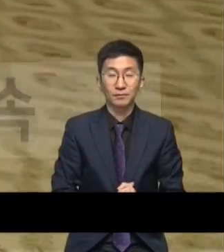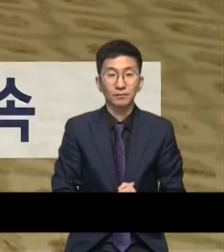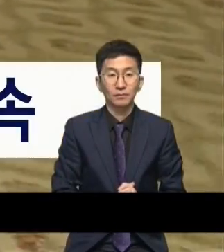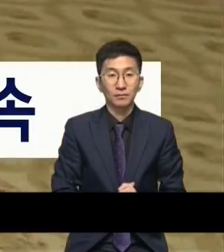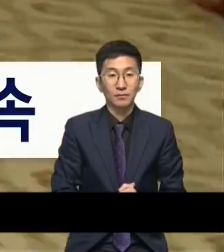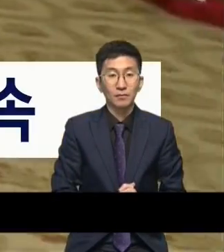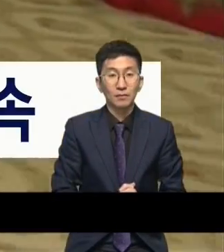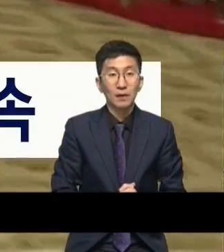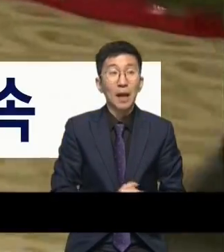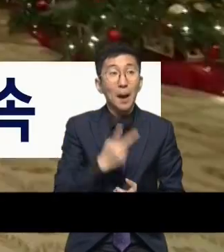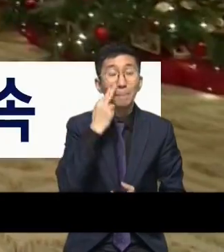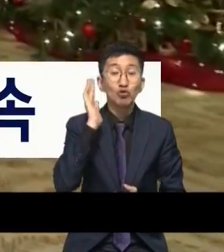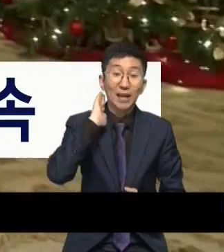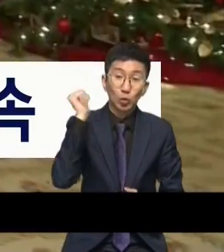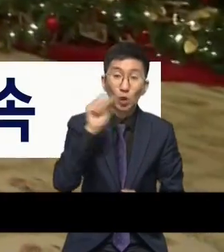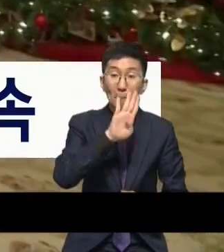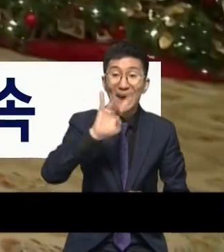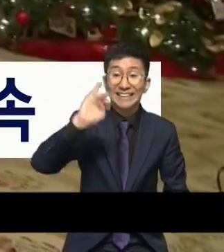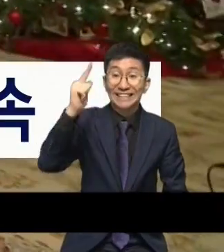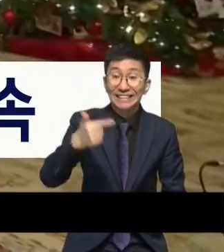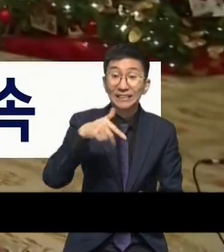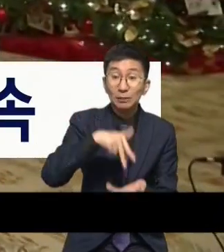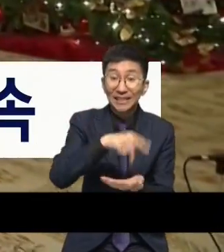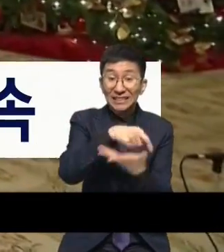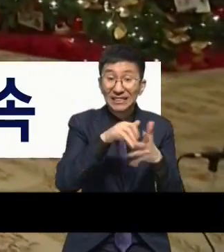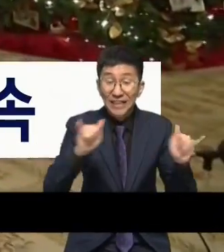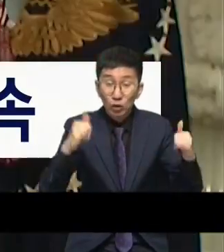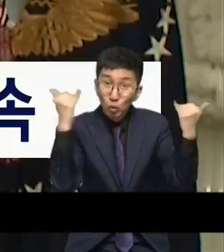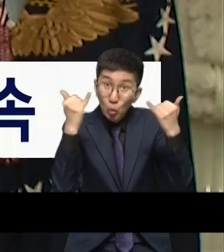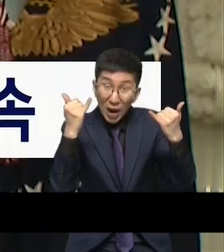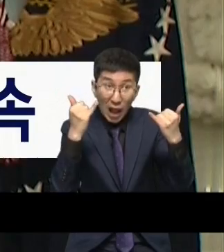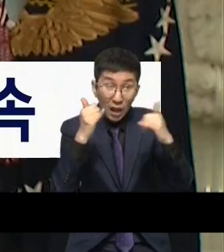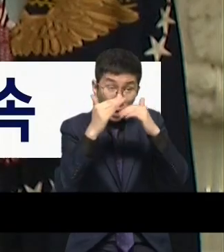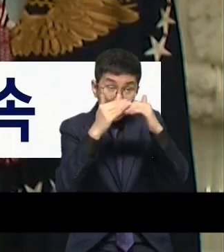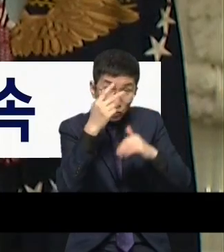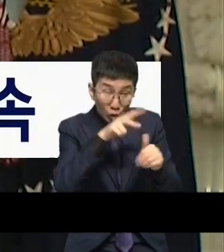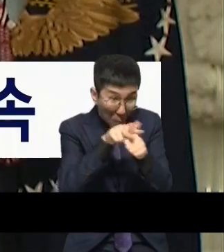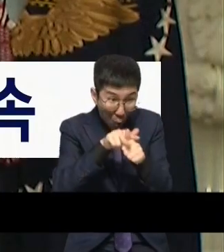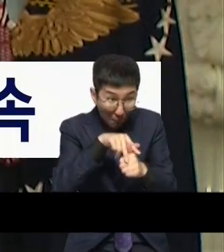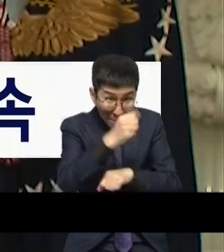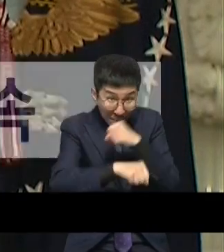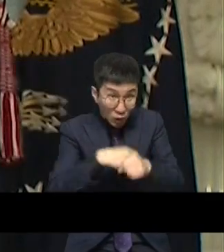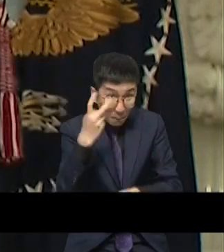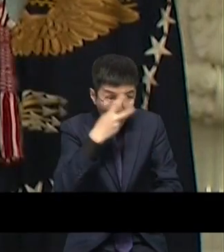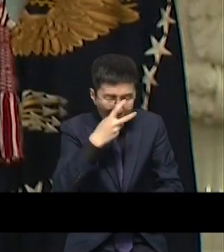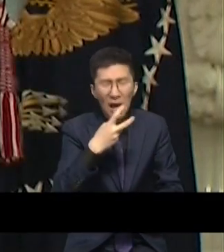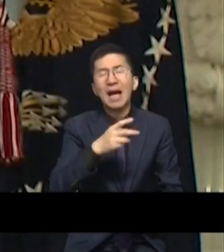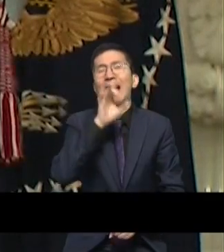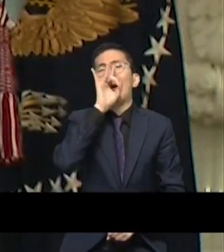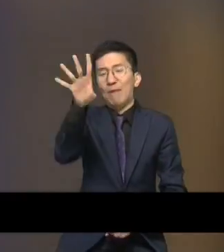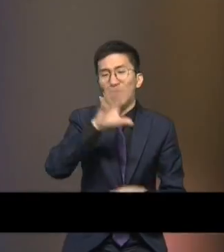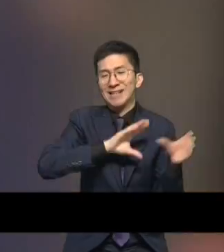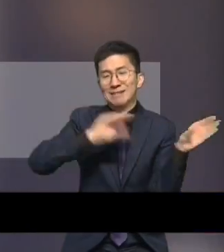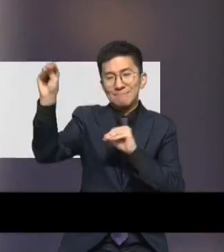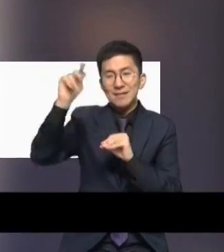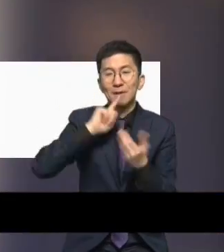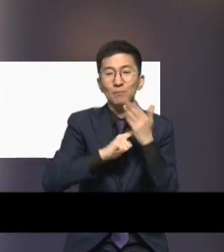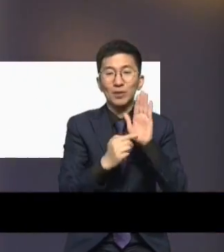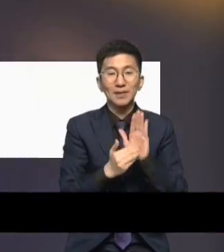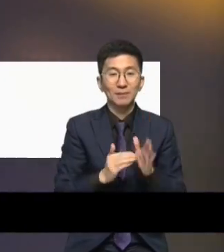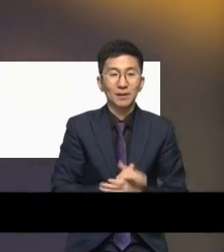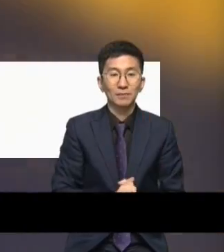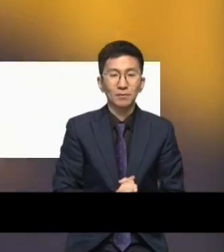바이든 대통령은 언론인 통화 내역 조회는 명백한 잘못이라며 금지하겠다고 약속했습니다.